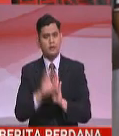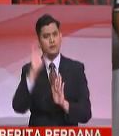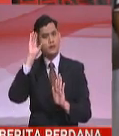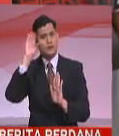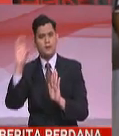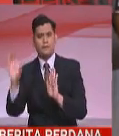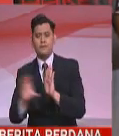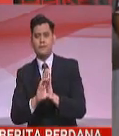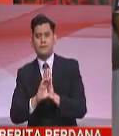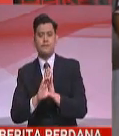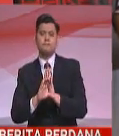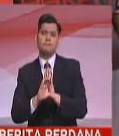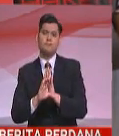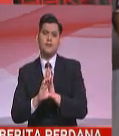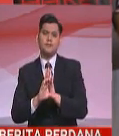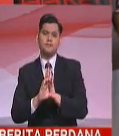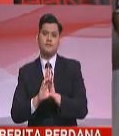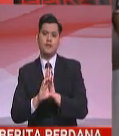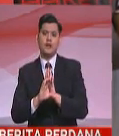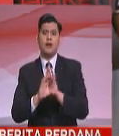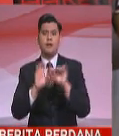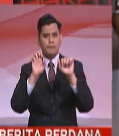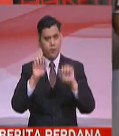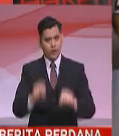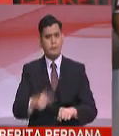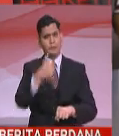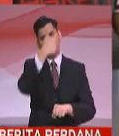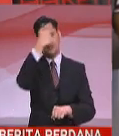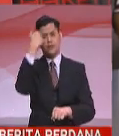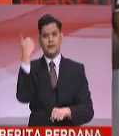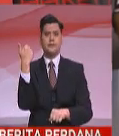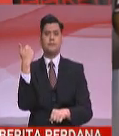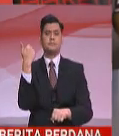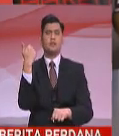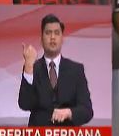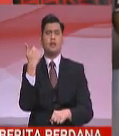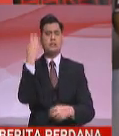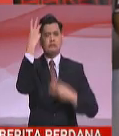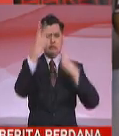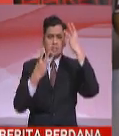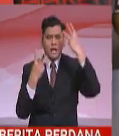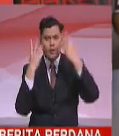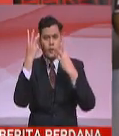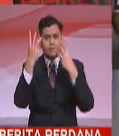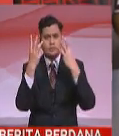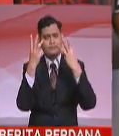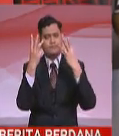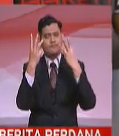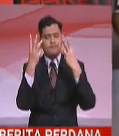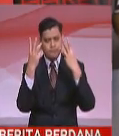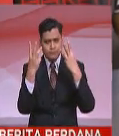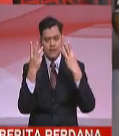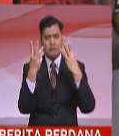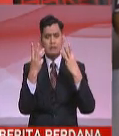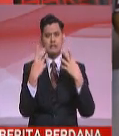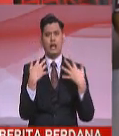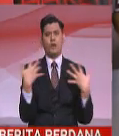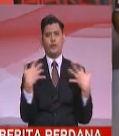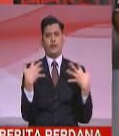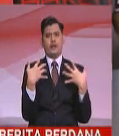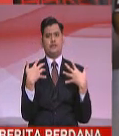sensasi yang boleh menyebabkan kerisauan dan